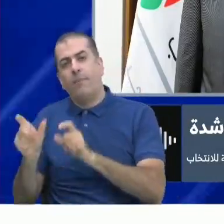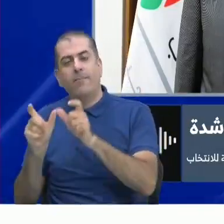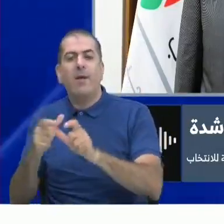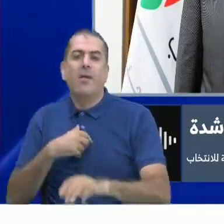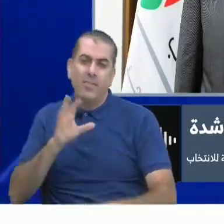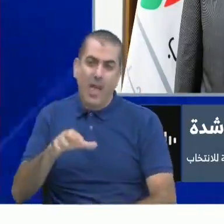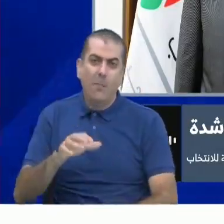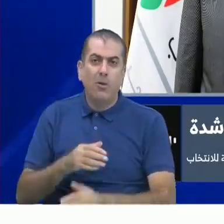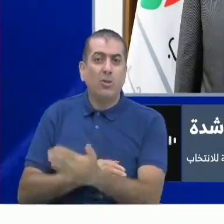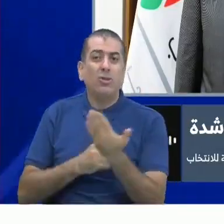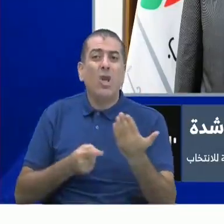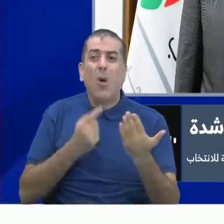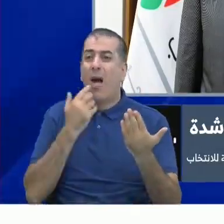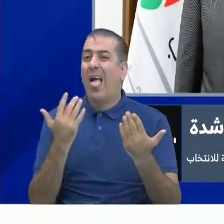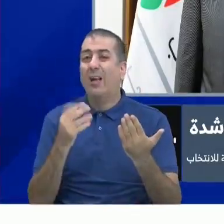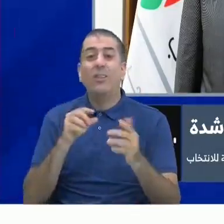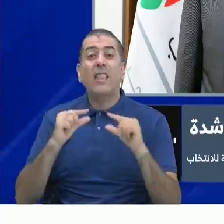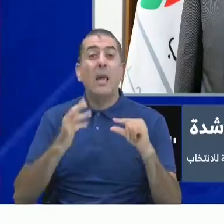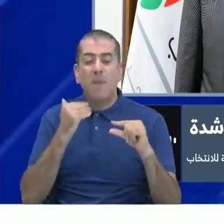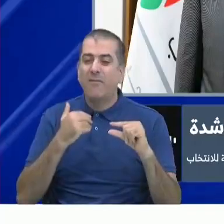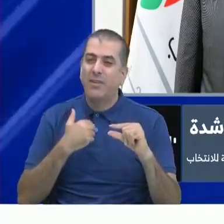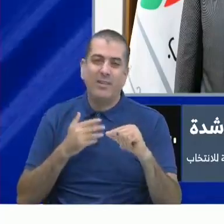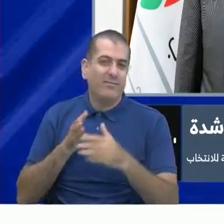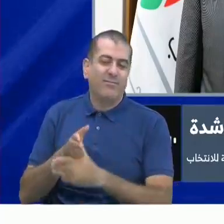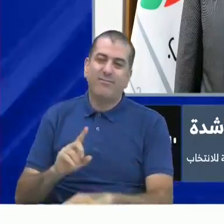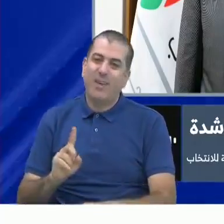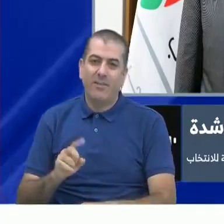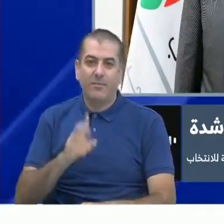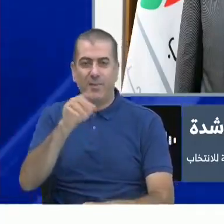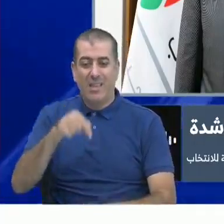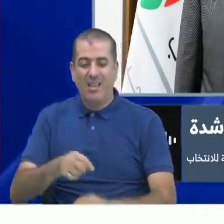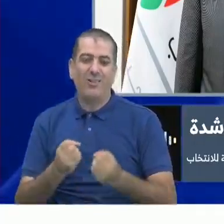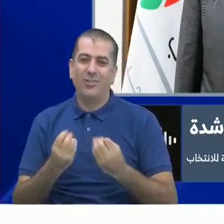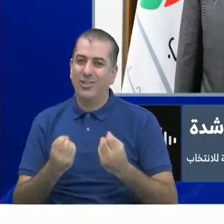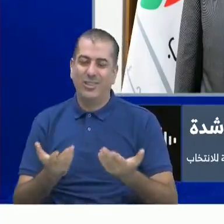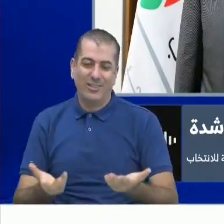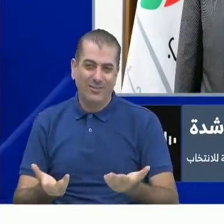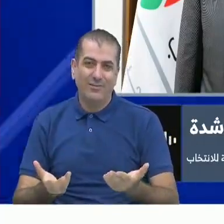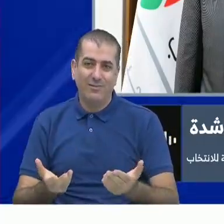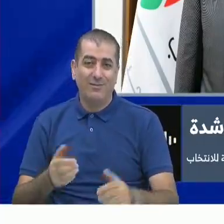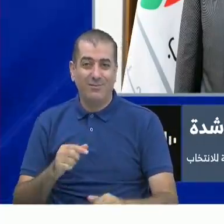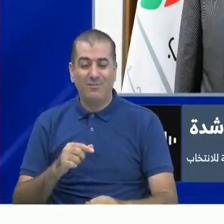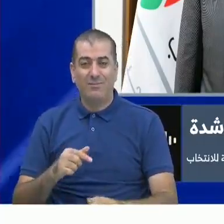وأن يتجاوز هذه المسألة. نحن ما زلنا في بداية الطريق، هناك حديث كثير